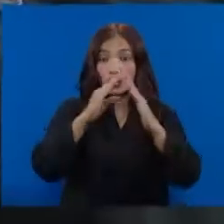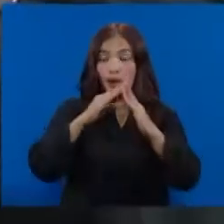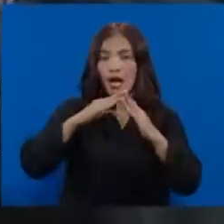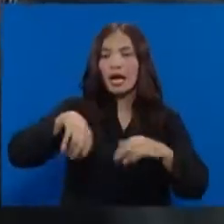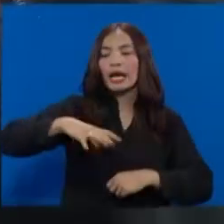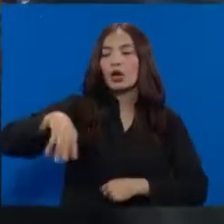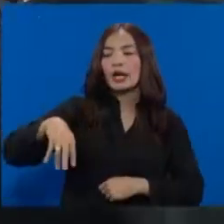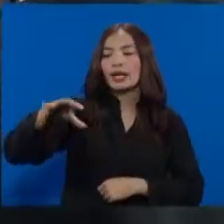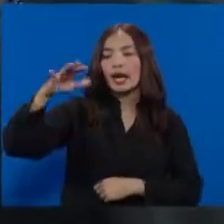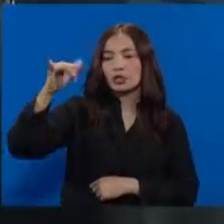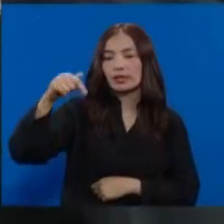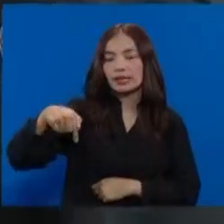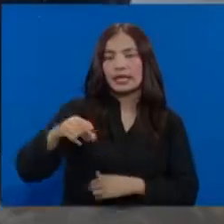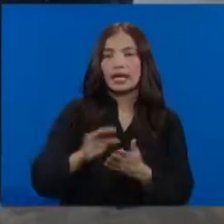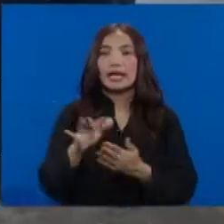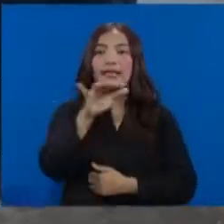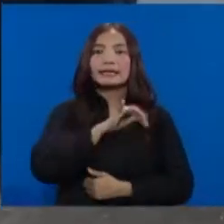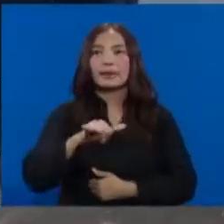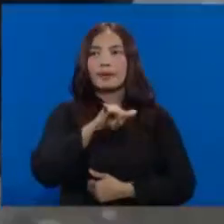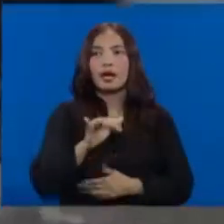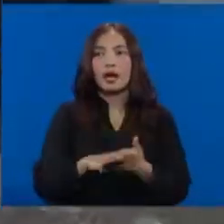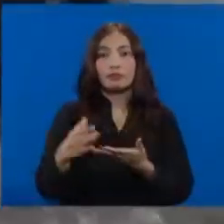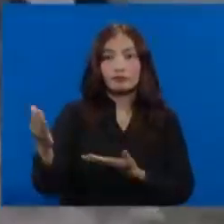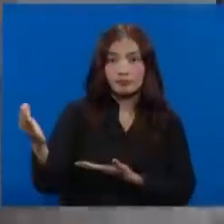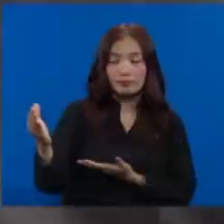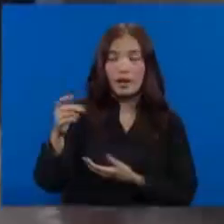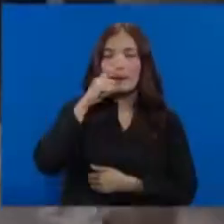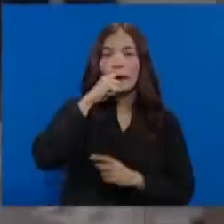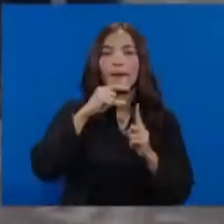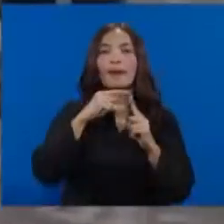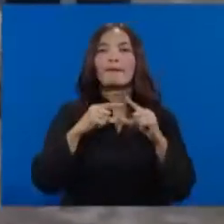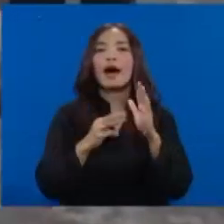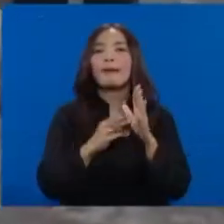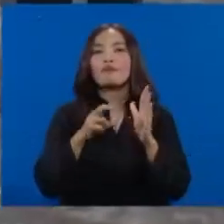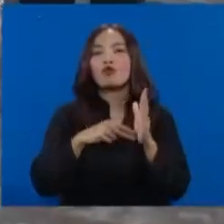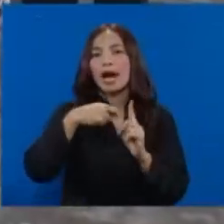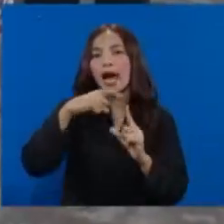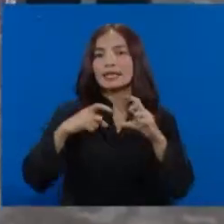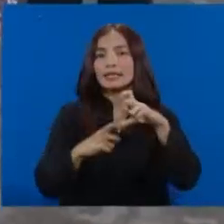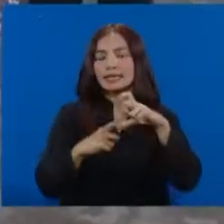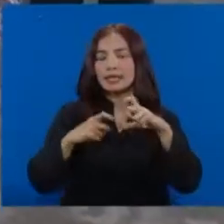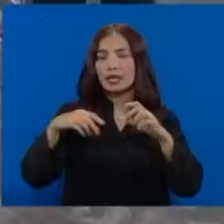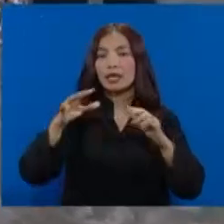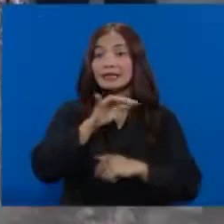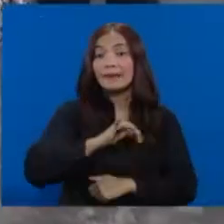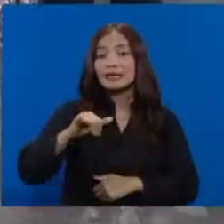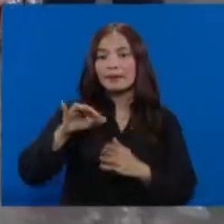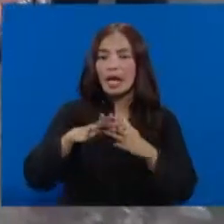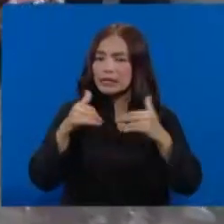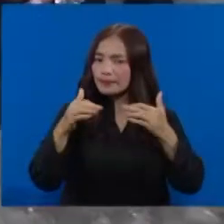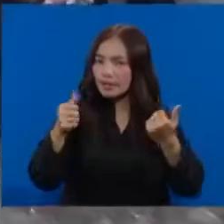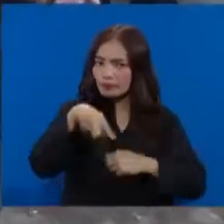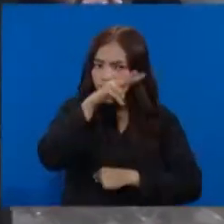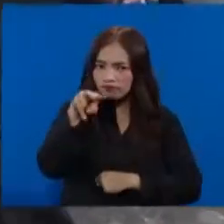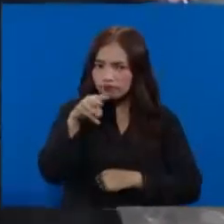Erina, Luhut ditemani Komandan Korem 072 Pamungkas, Brigjen TNI Puji Cahyono, juga memeriksa persiapan di